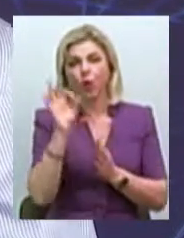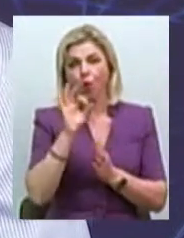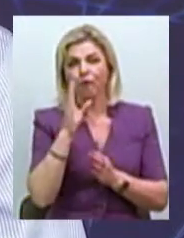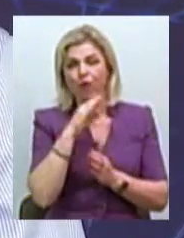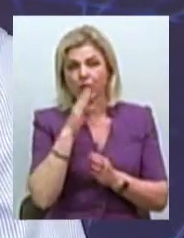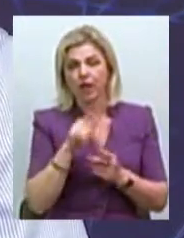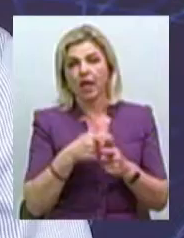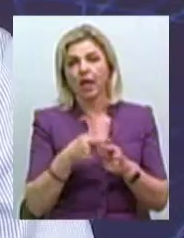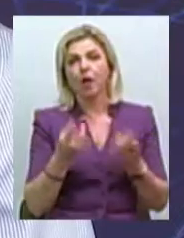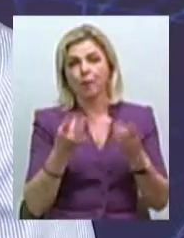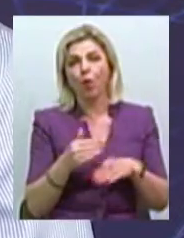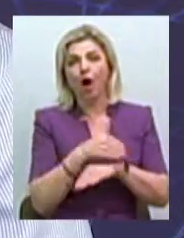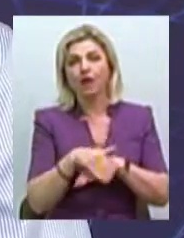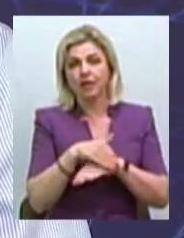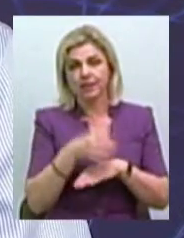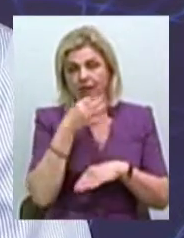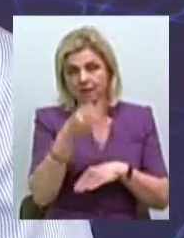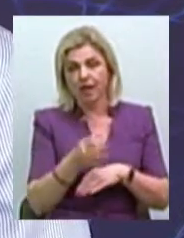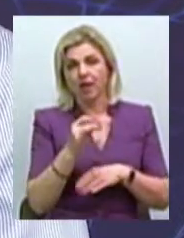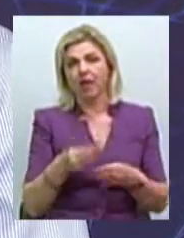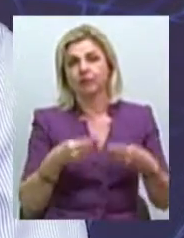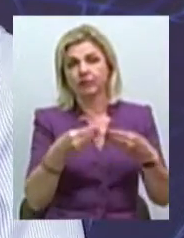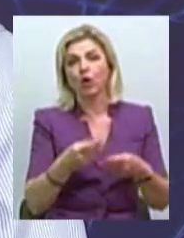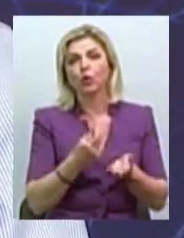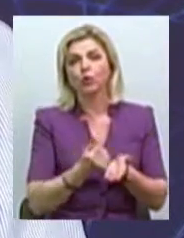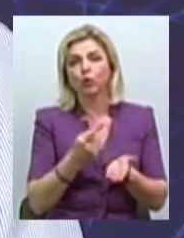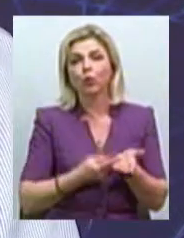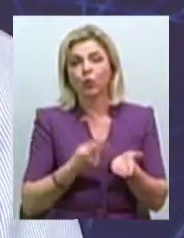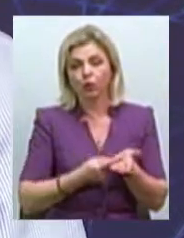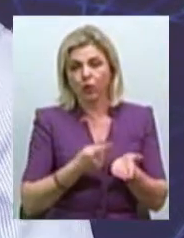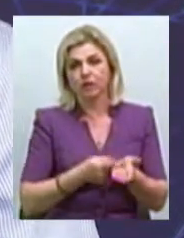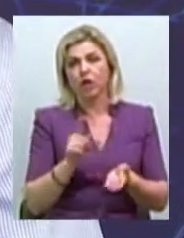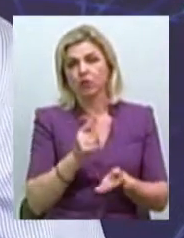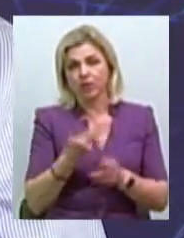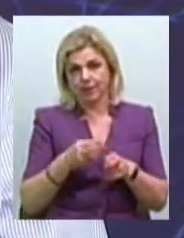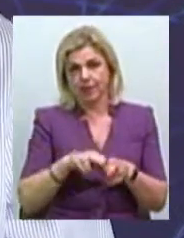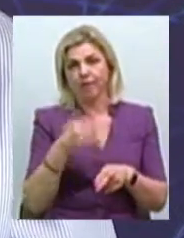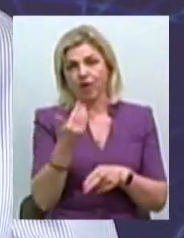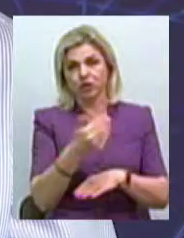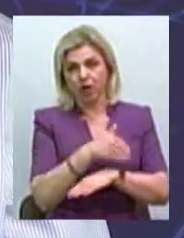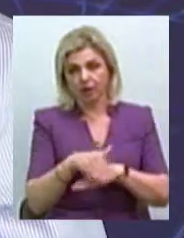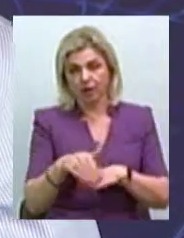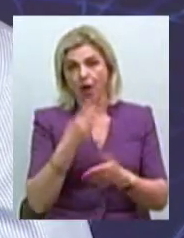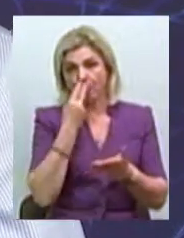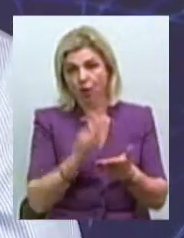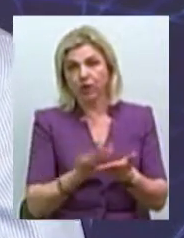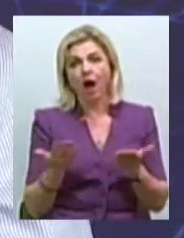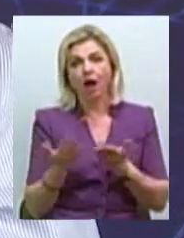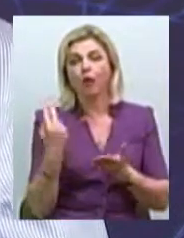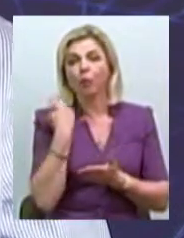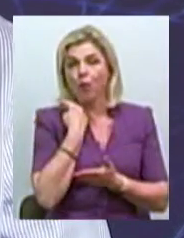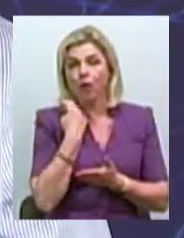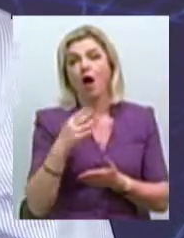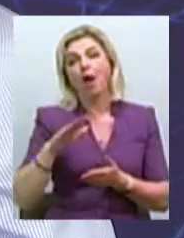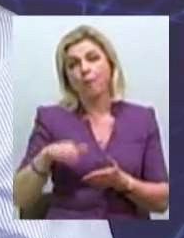навіть просто назвати свою адресу та придивити документи, які засвідчують, що це ваша адреса. ми подивимося, який цей борг, і